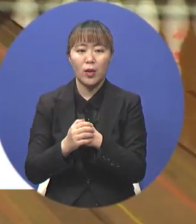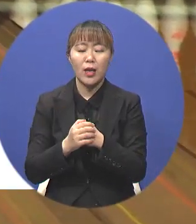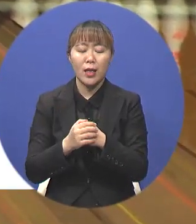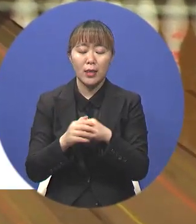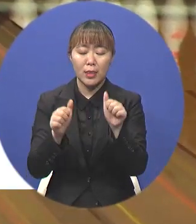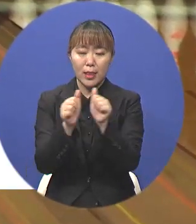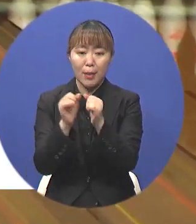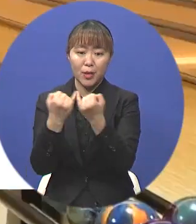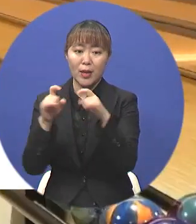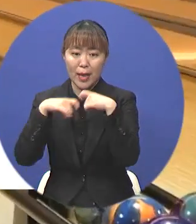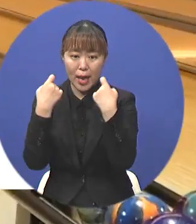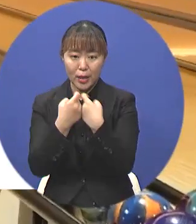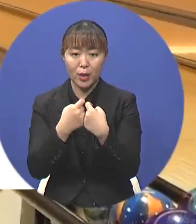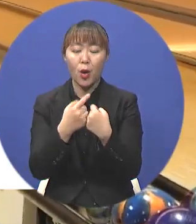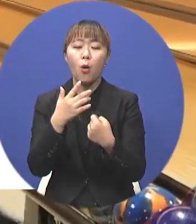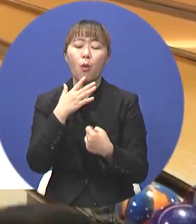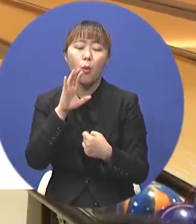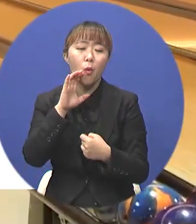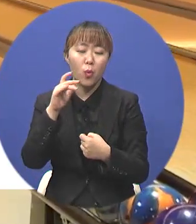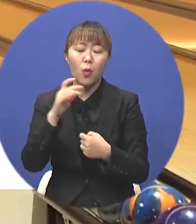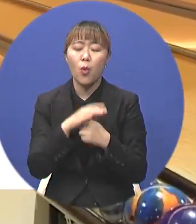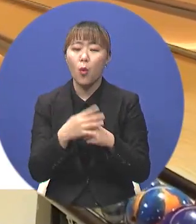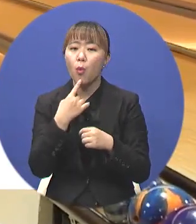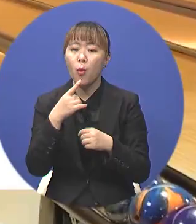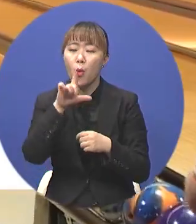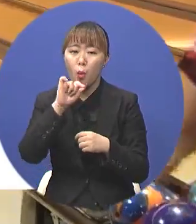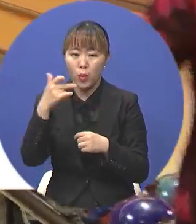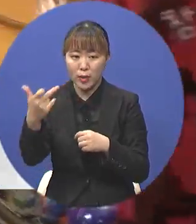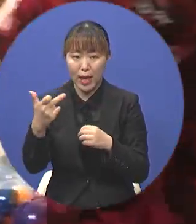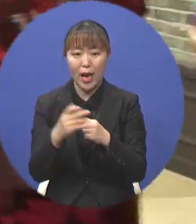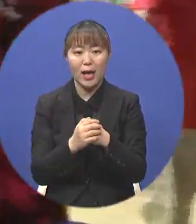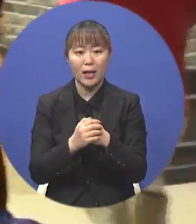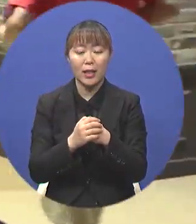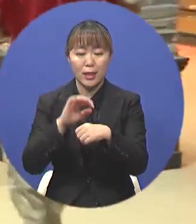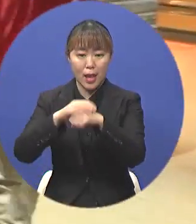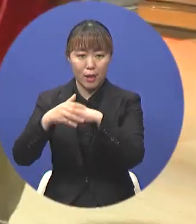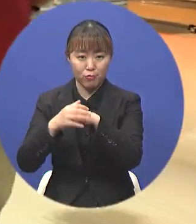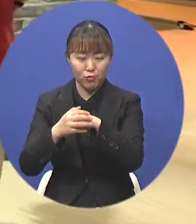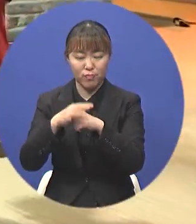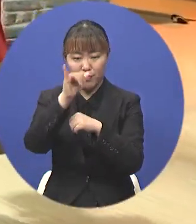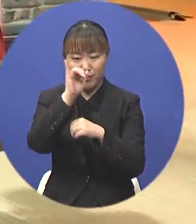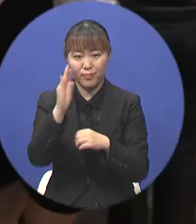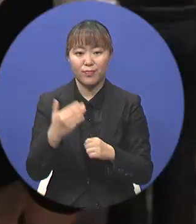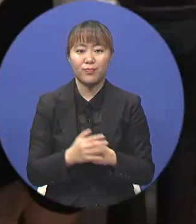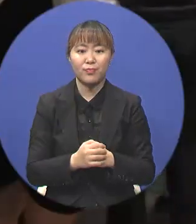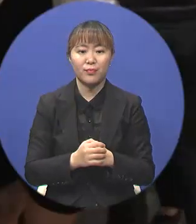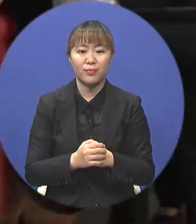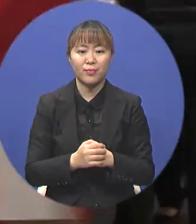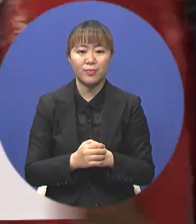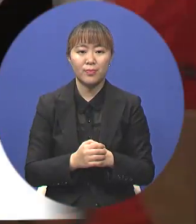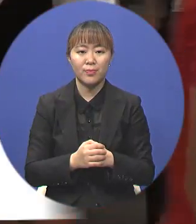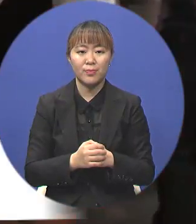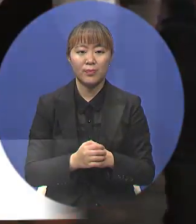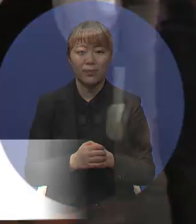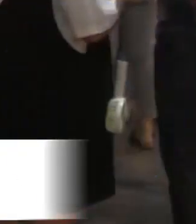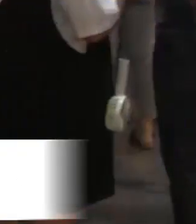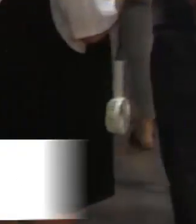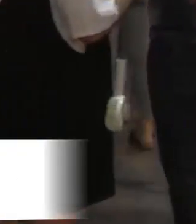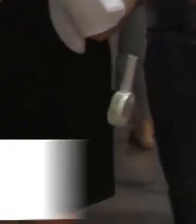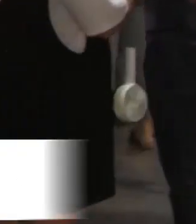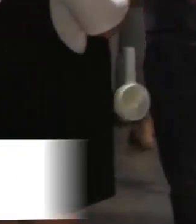개인 우승 1위에는 우산시 이재기, 대구시 이미숙 선수가 차지했습니다. 그 오늘